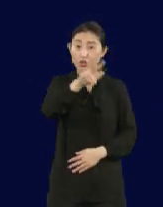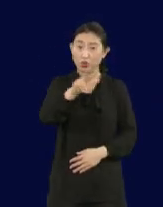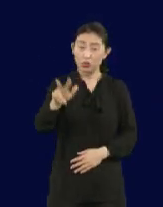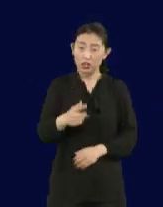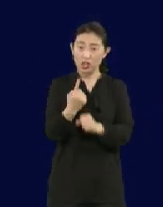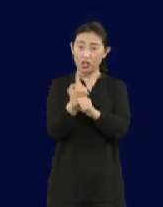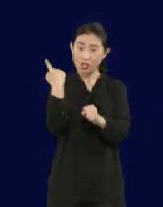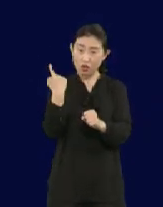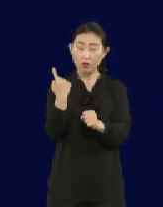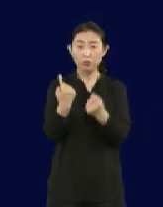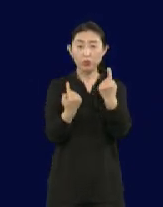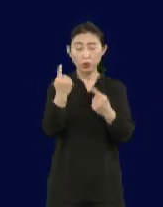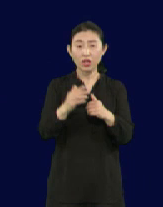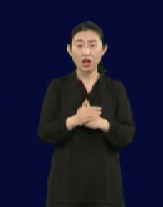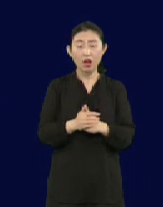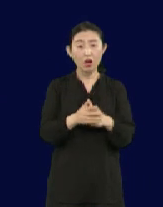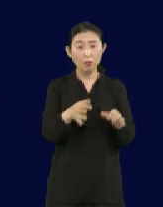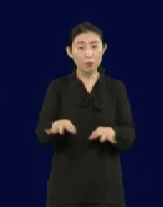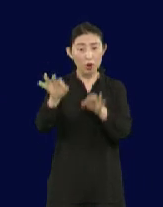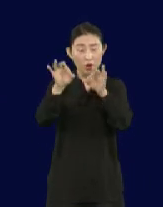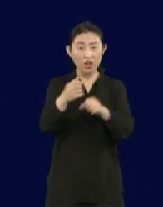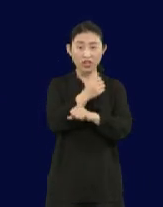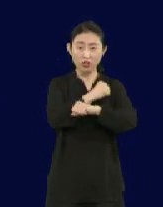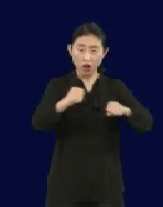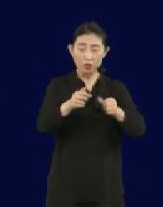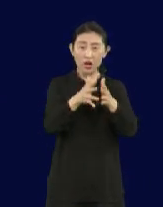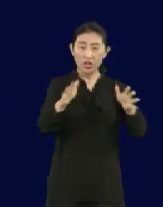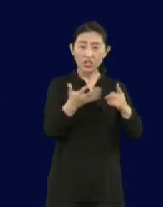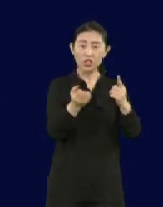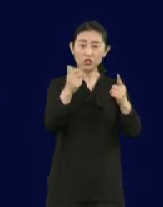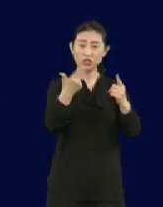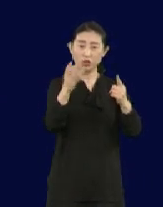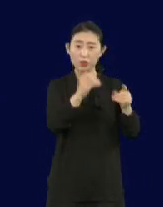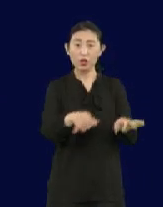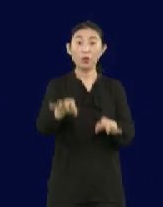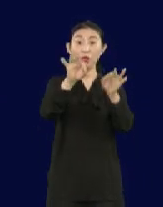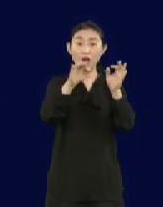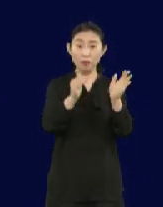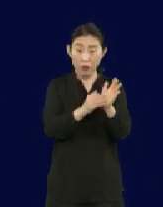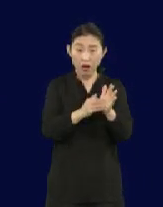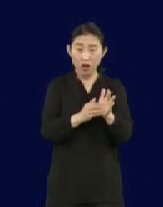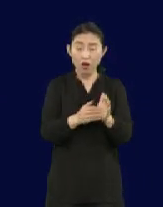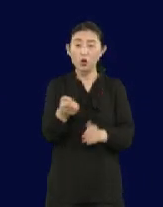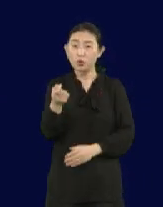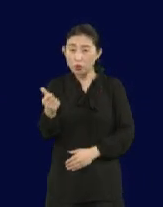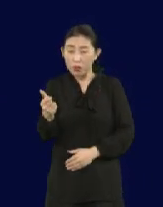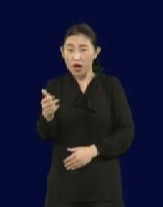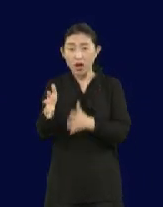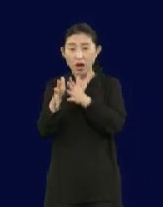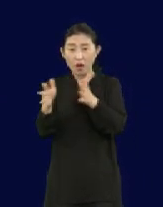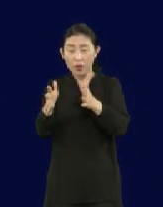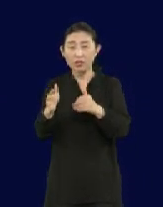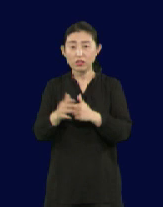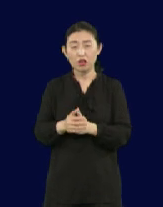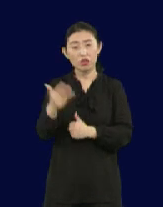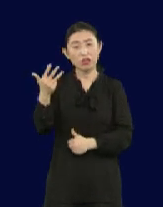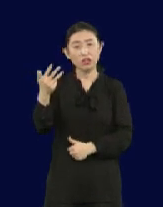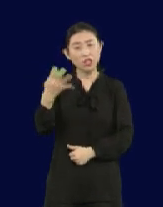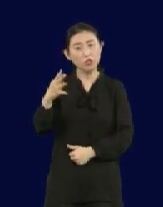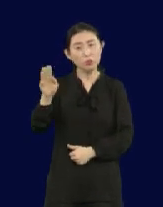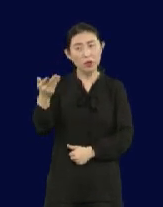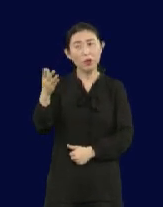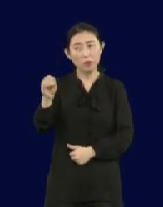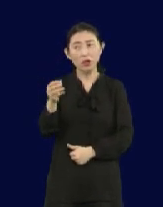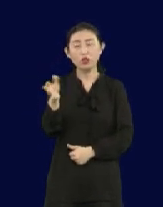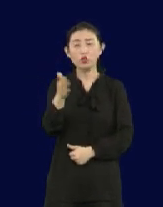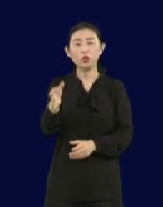전국적으로도 1년 새 평균 상승폭이 대형은 1억 7천만 원이 넘는 반면 소형은 4,800여만 원에